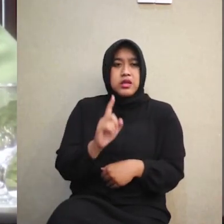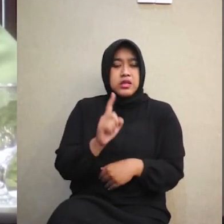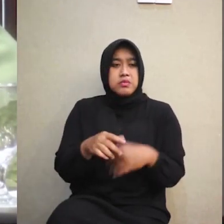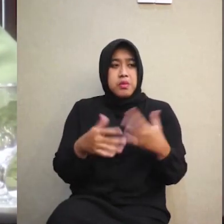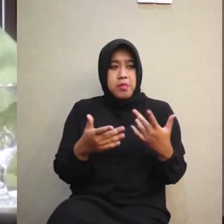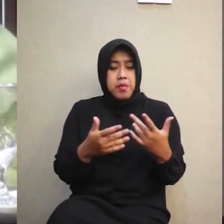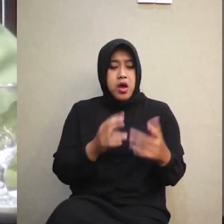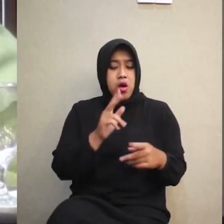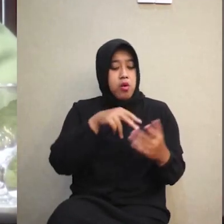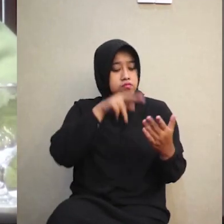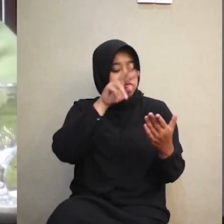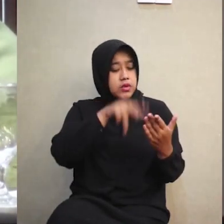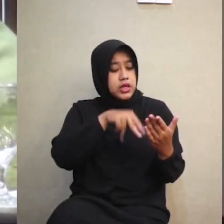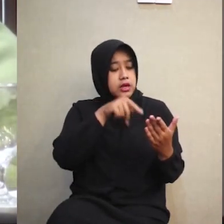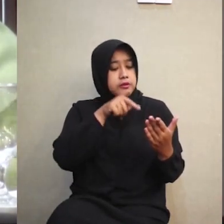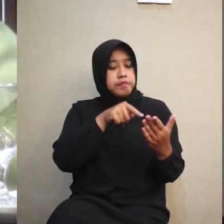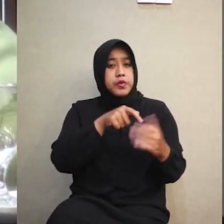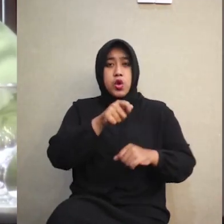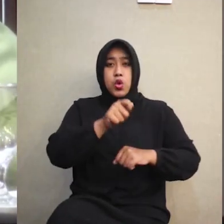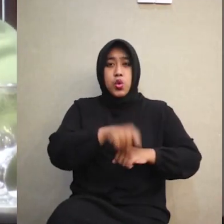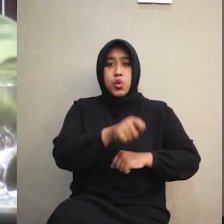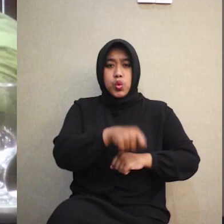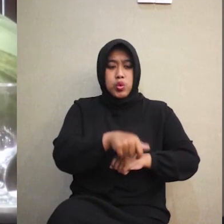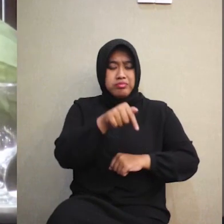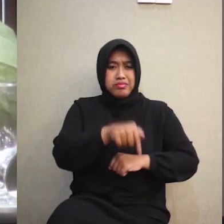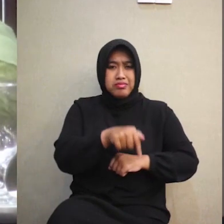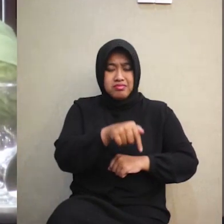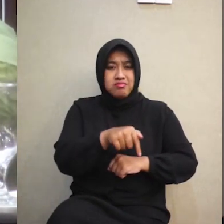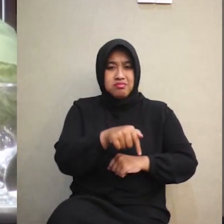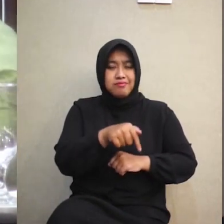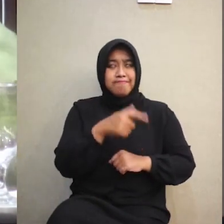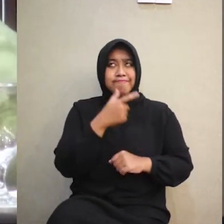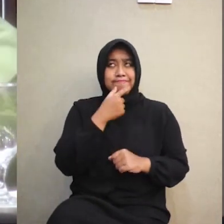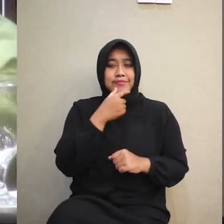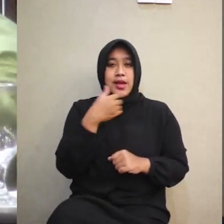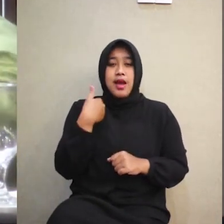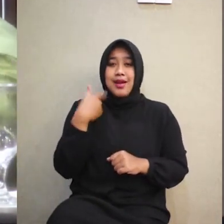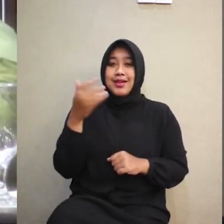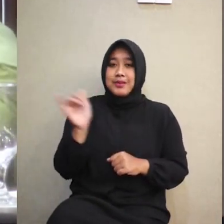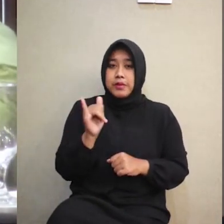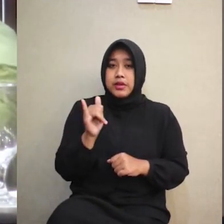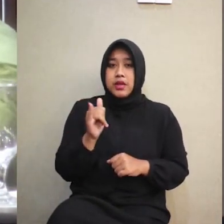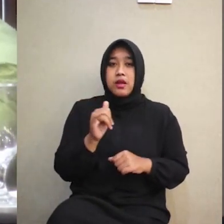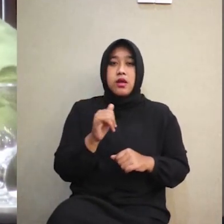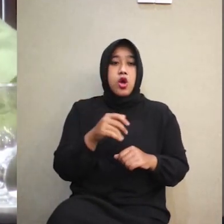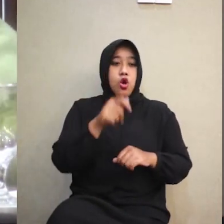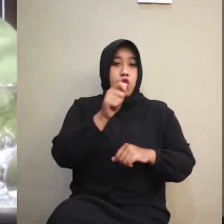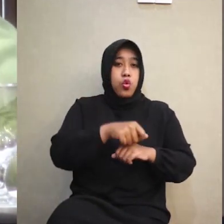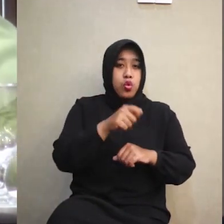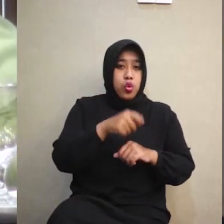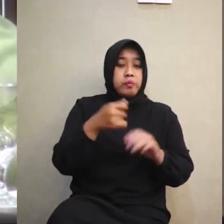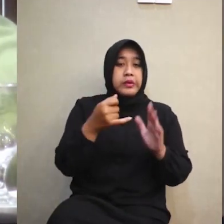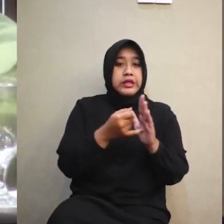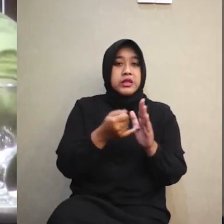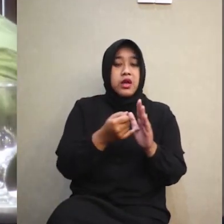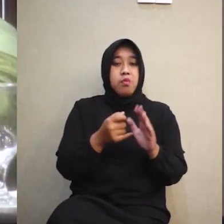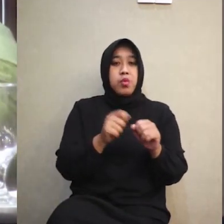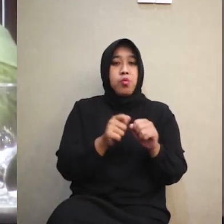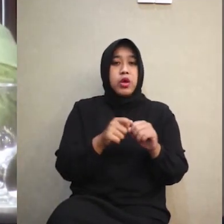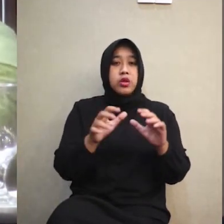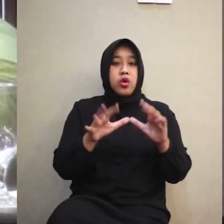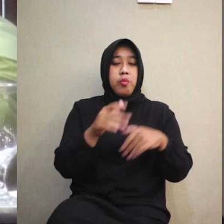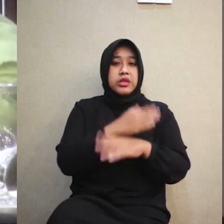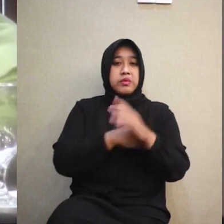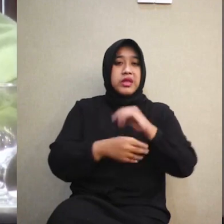kita lihat hukum kita itu ada yang mendiskriminasikan disabilitas ada yang